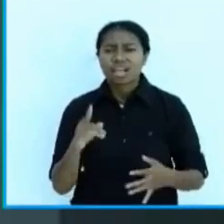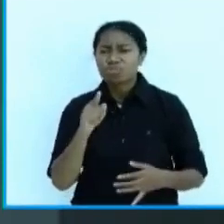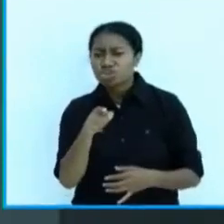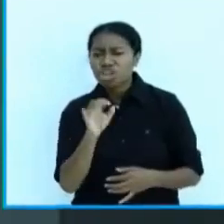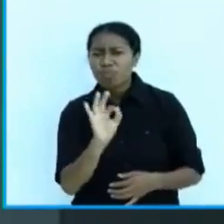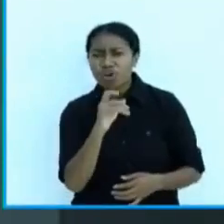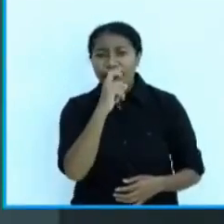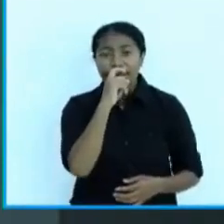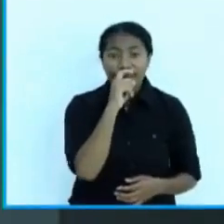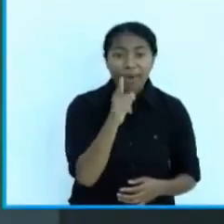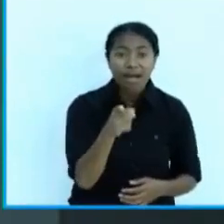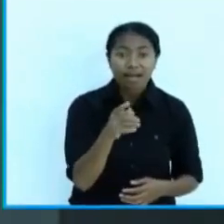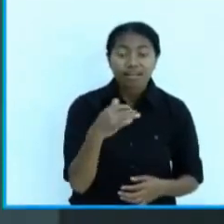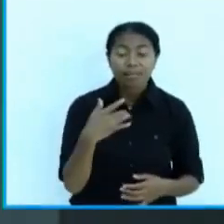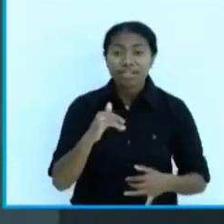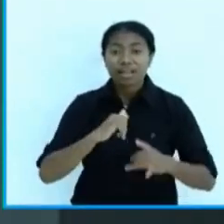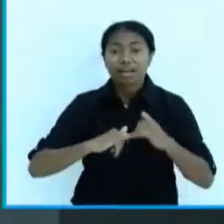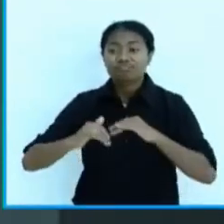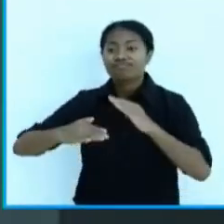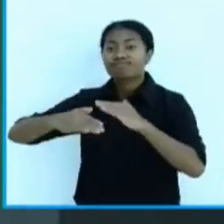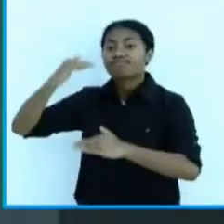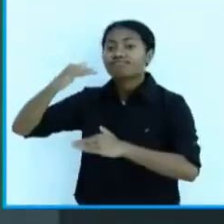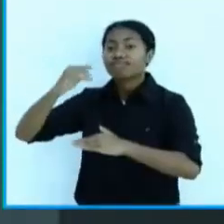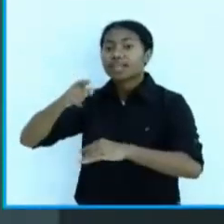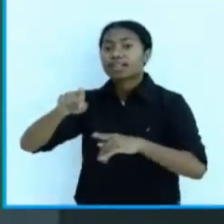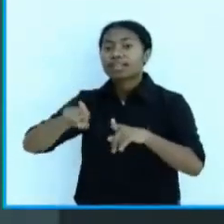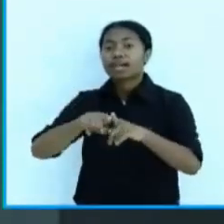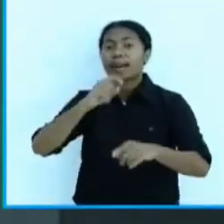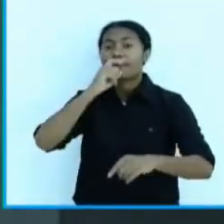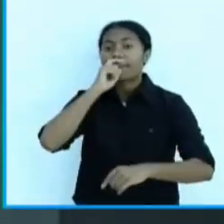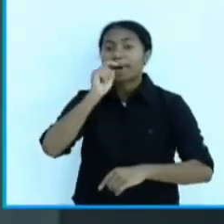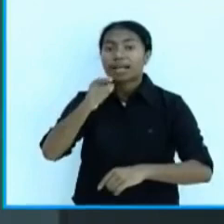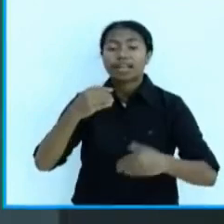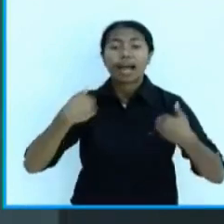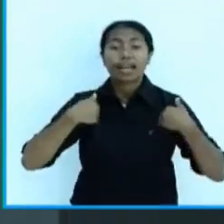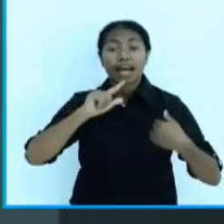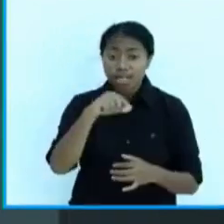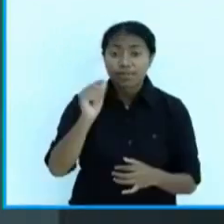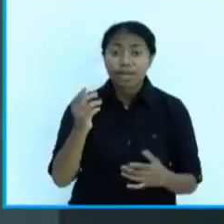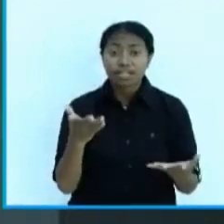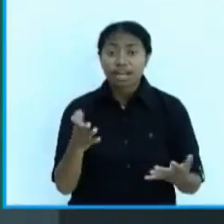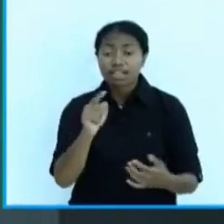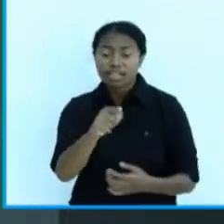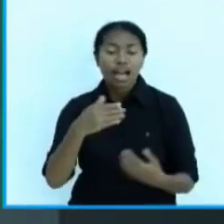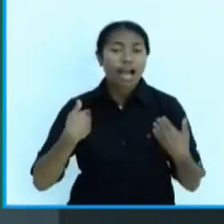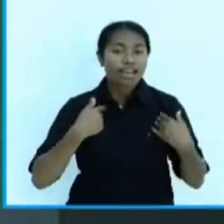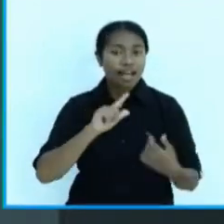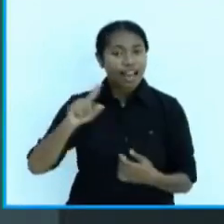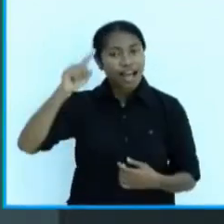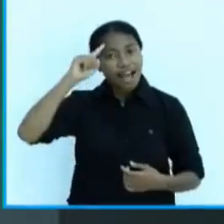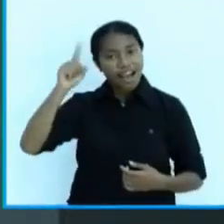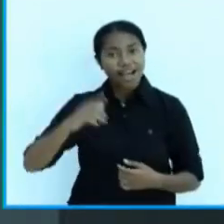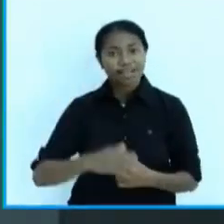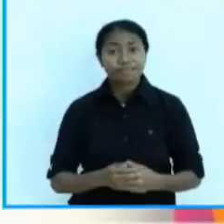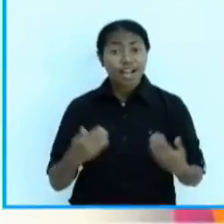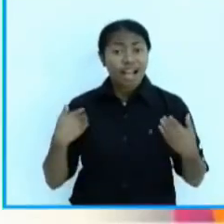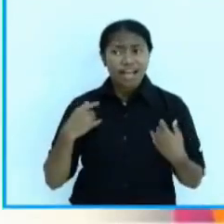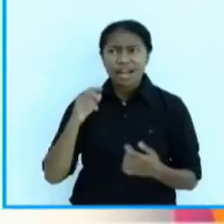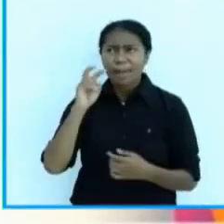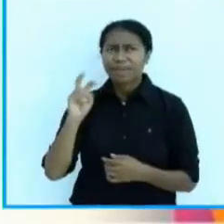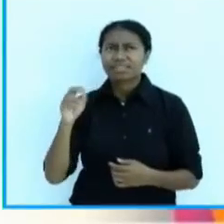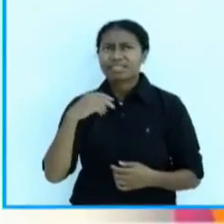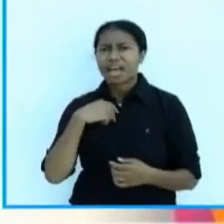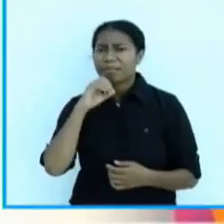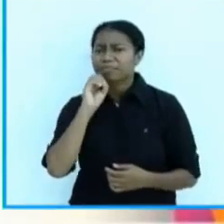Bapak tapi dia sehakikat dengan bapak yang adalah anak juga simfosia Andrew bilang